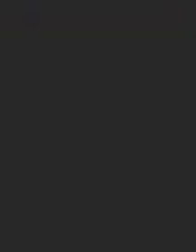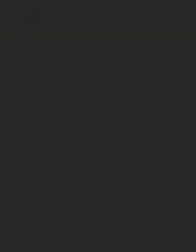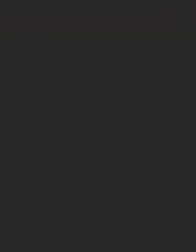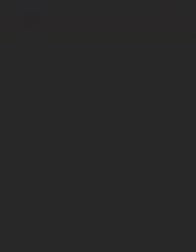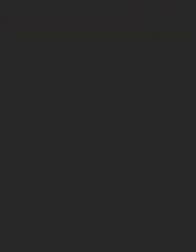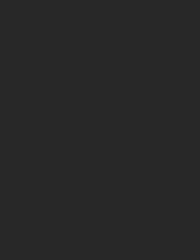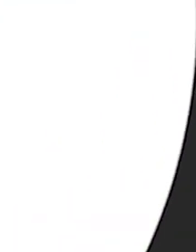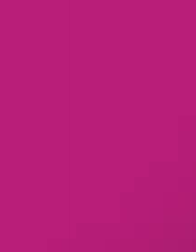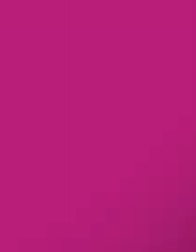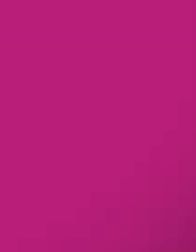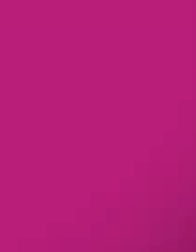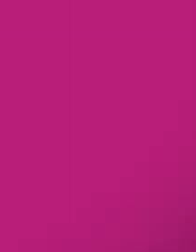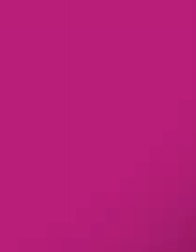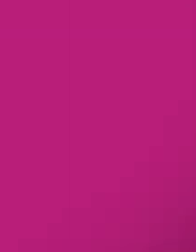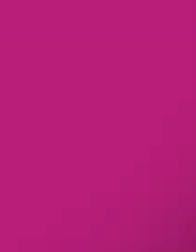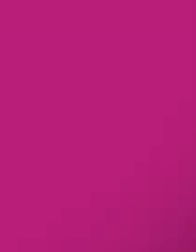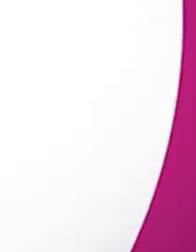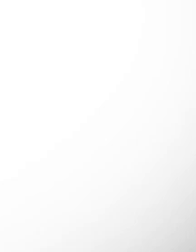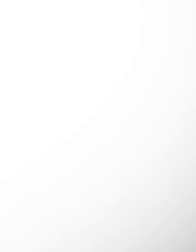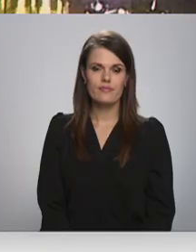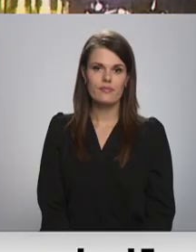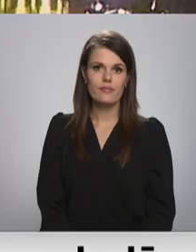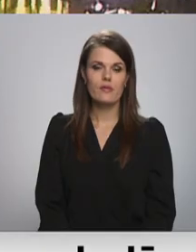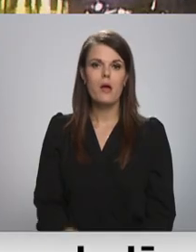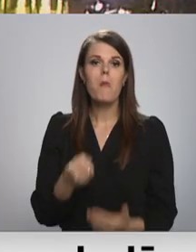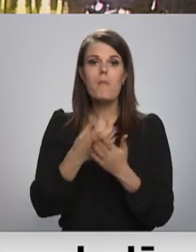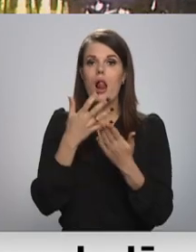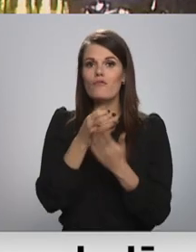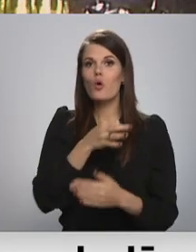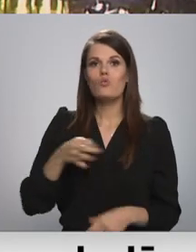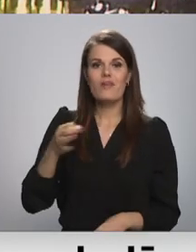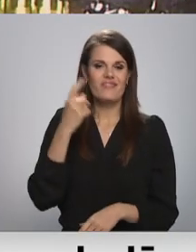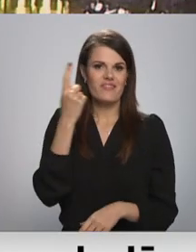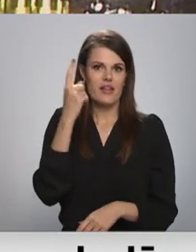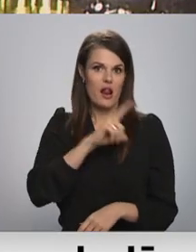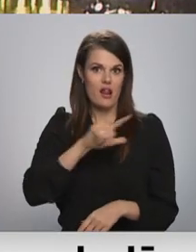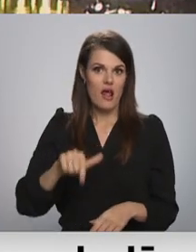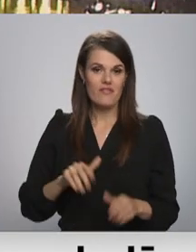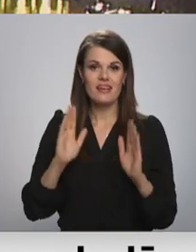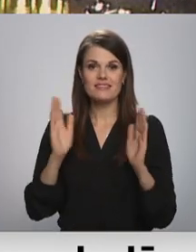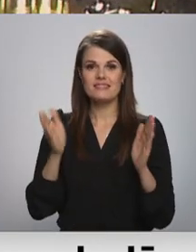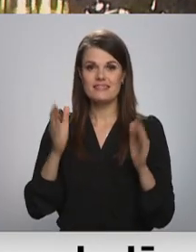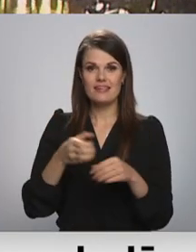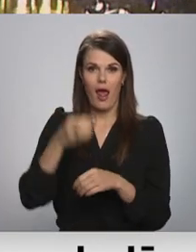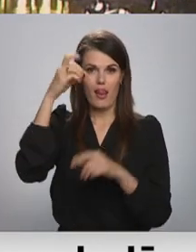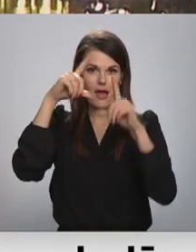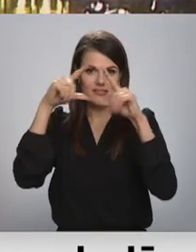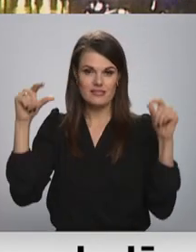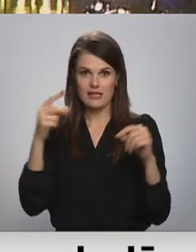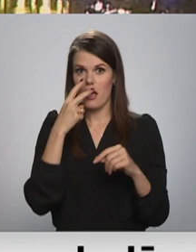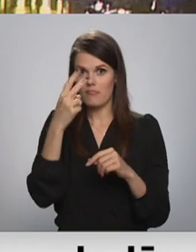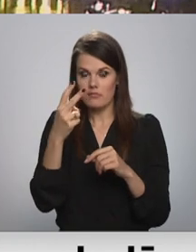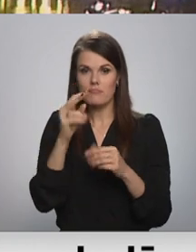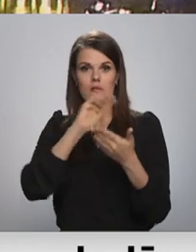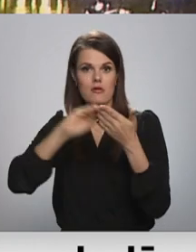Re, viss ēters ir te! Palvu novads ir vienīgais Latvijā, kur uz ceļazīmēm līdzās lasāmas norādes